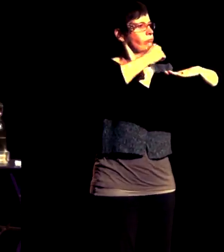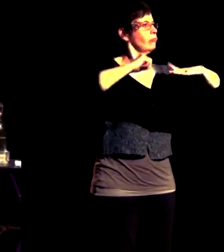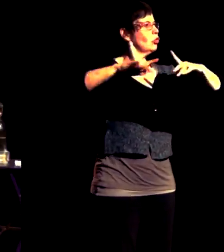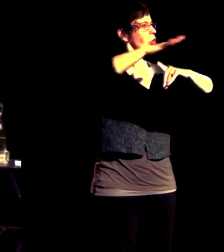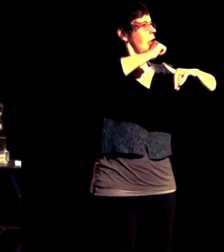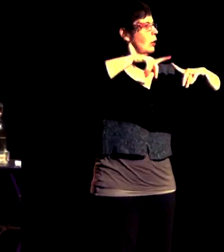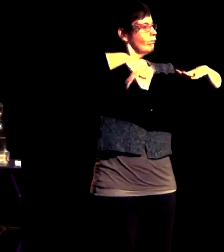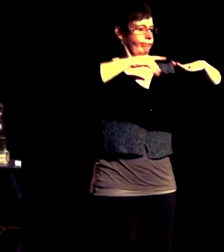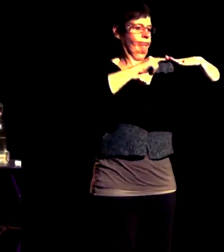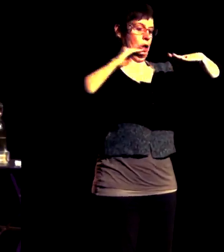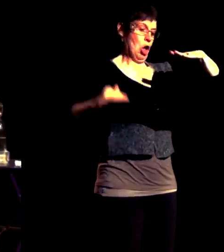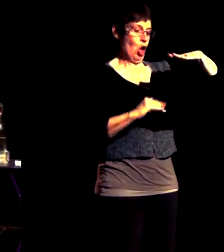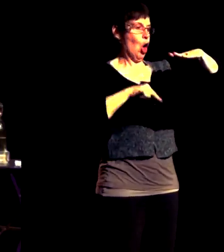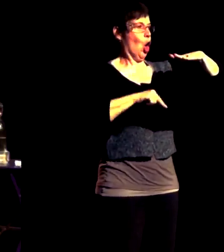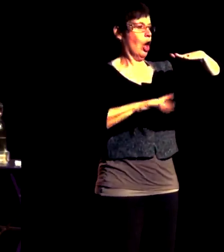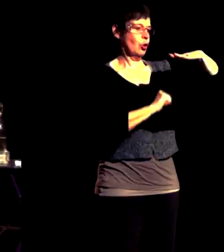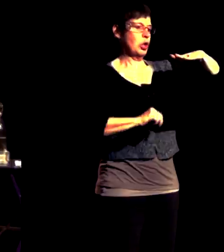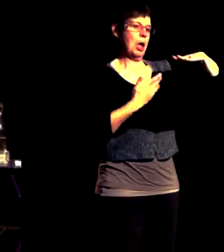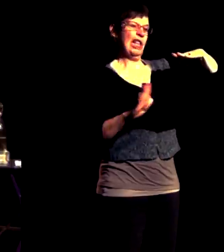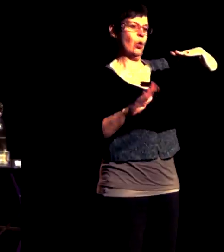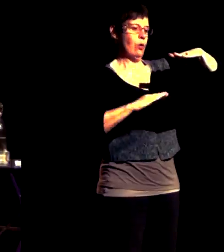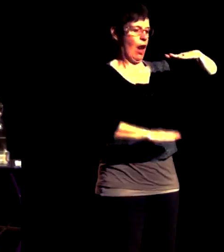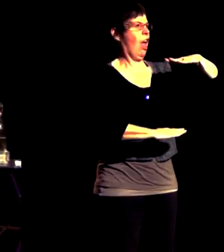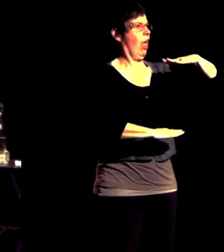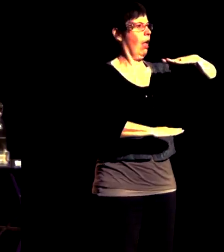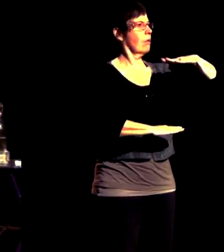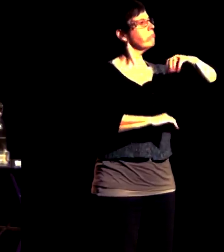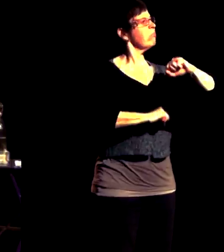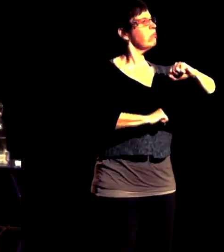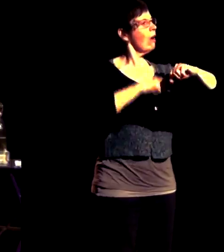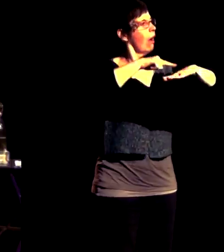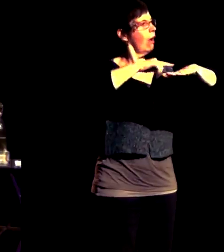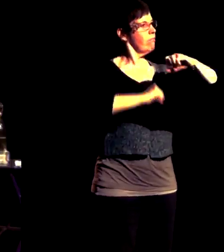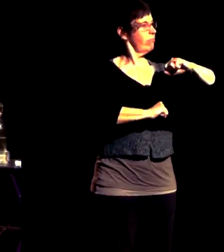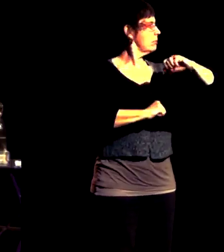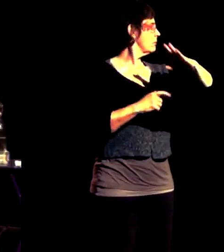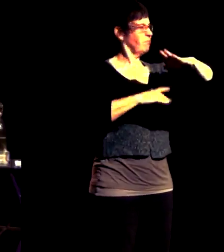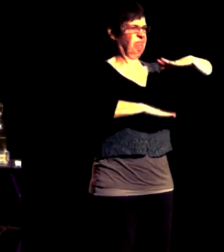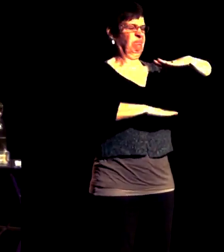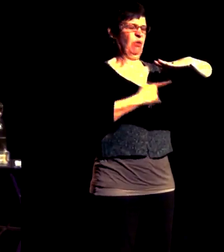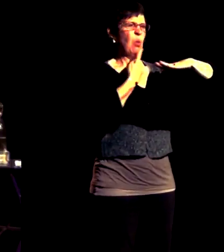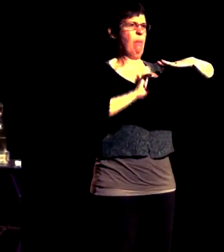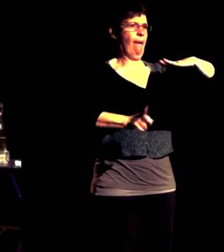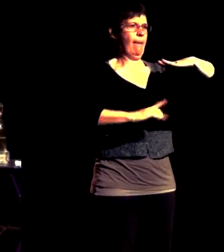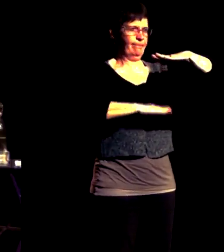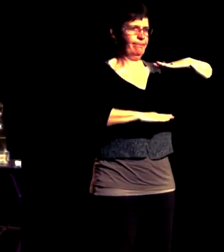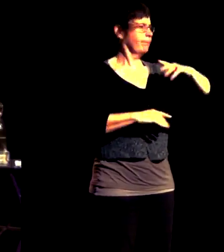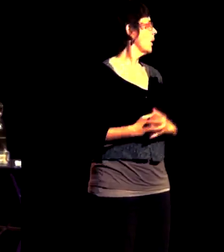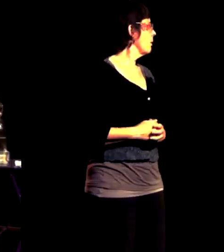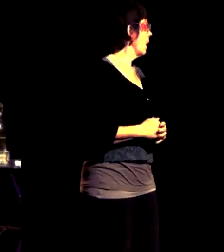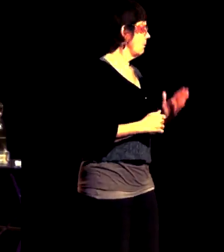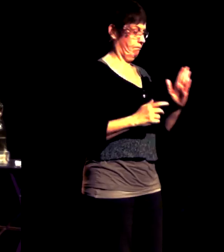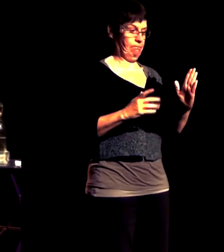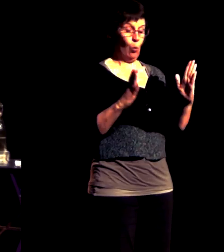Ça m'emmerde, ça me paraît impérialiste ou colonialiste, en tout cas on se pose en supérieur. Mais j'aime pas non plus ça. On a le droit de pratiquer